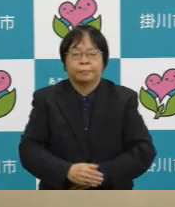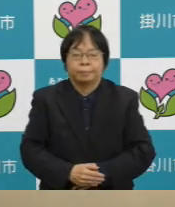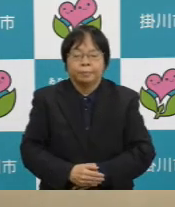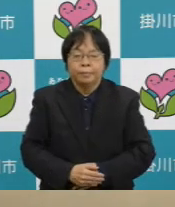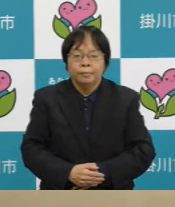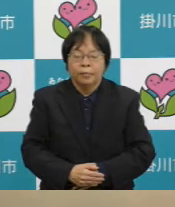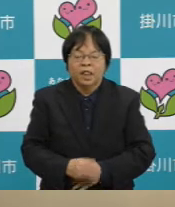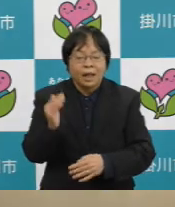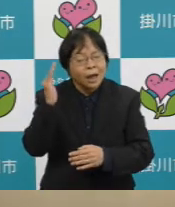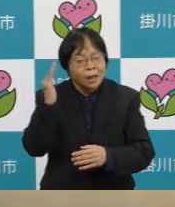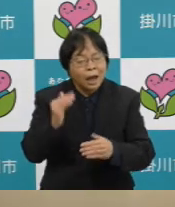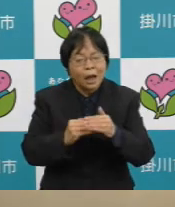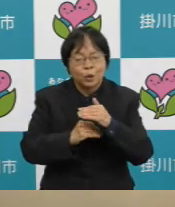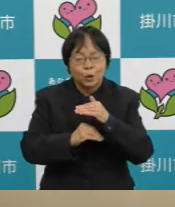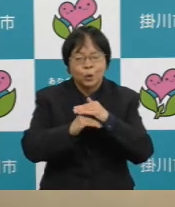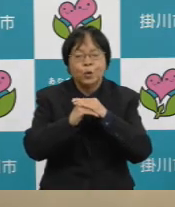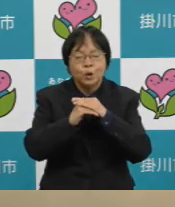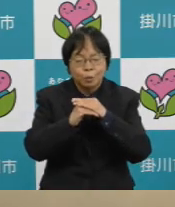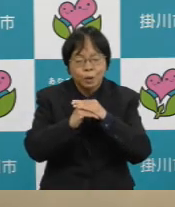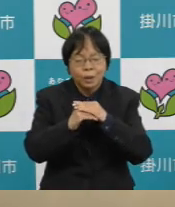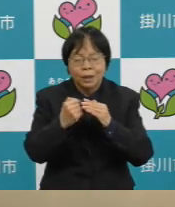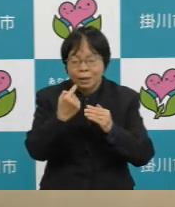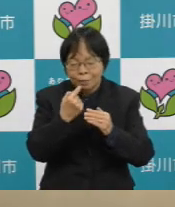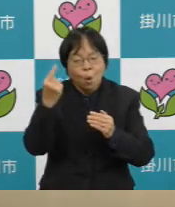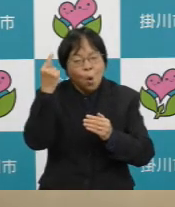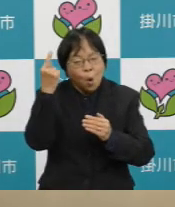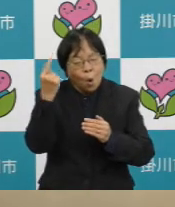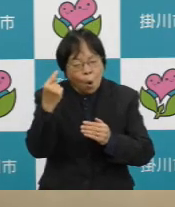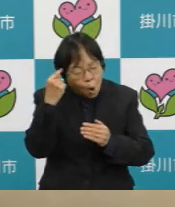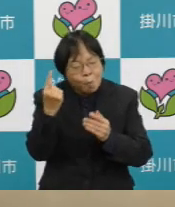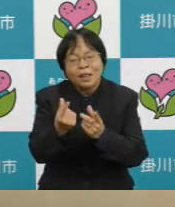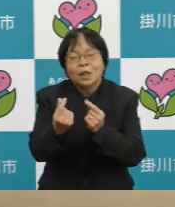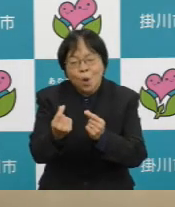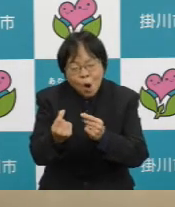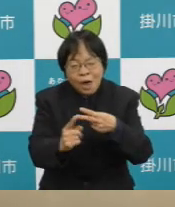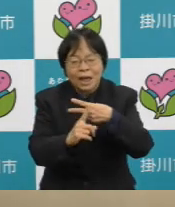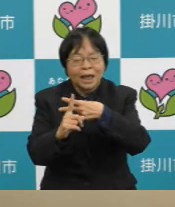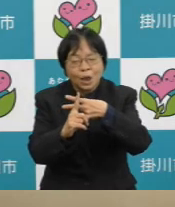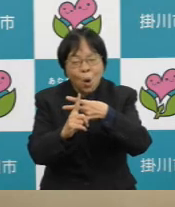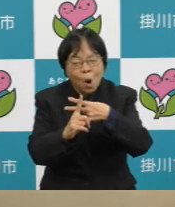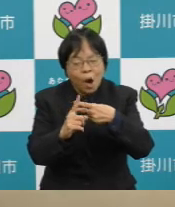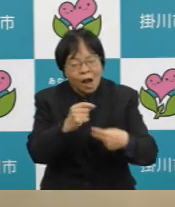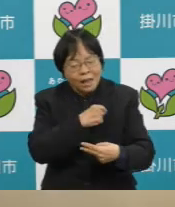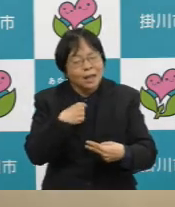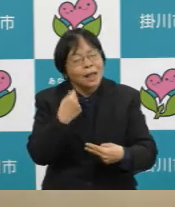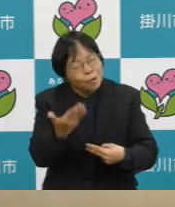十分に、思った通り機能しているかというと、まあ、そこまではまだ至ってはいませんけれども、